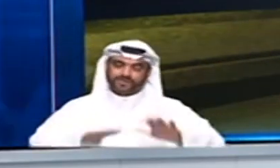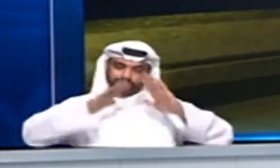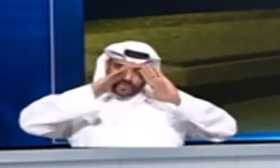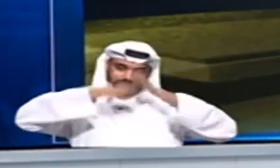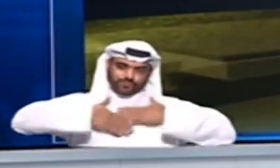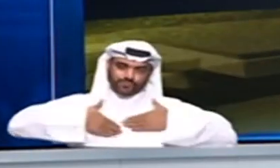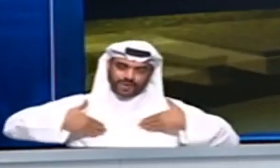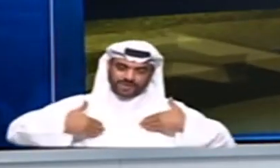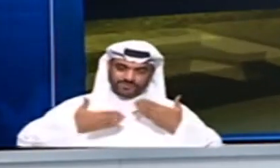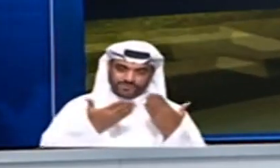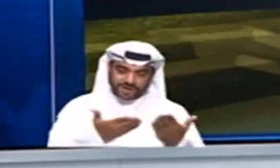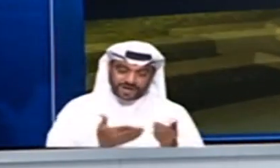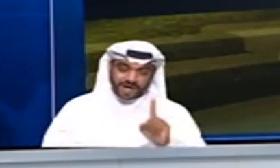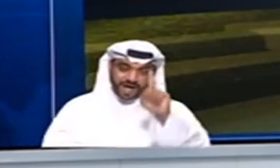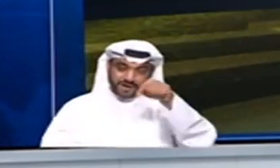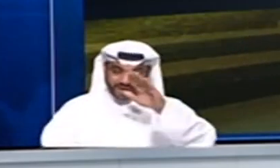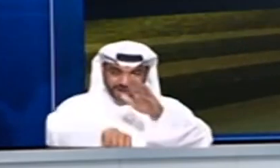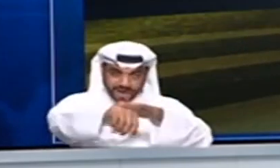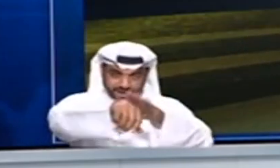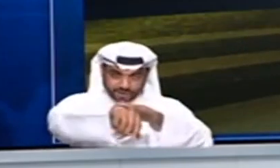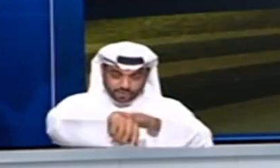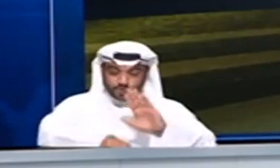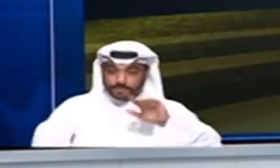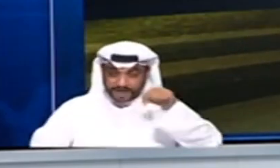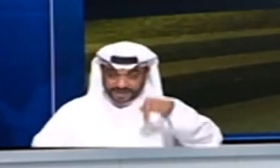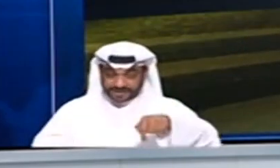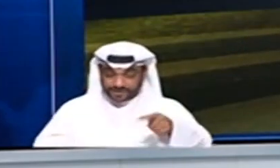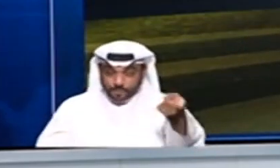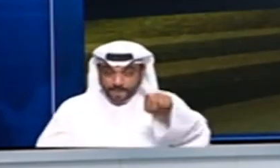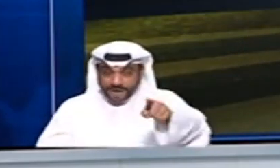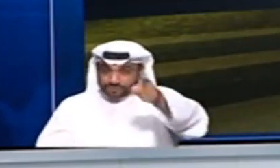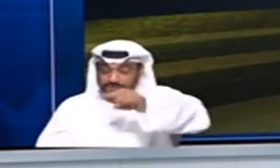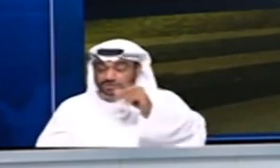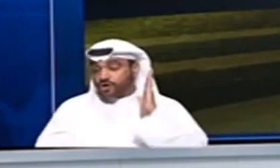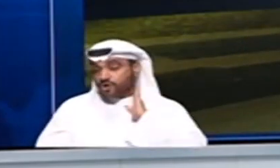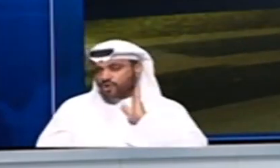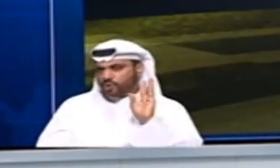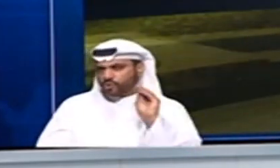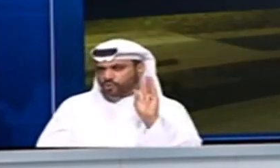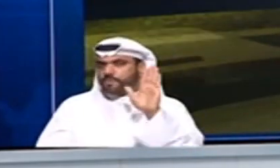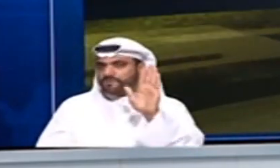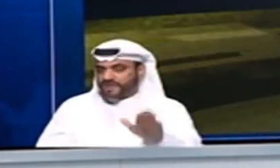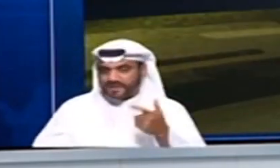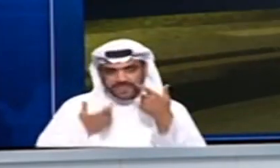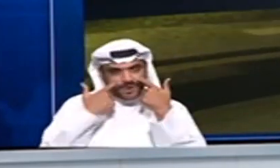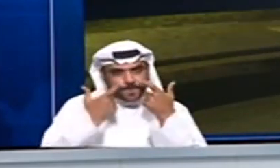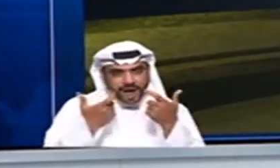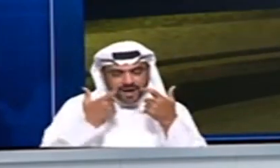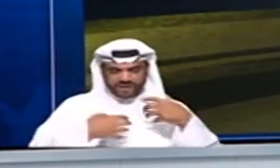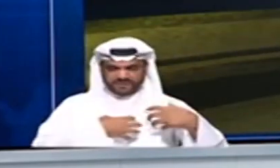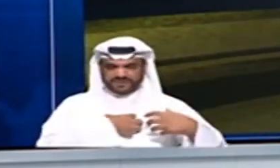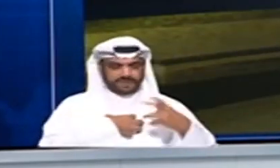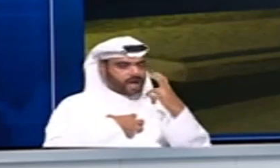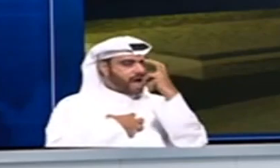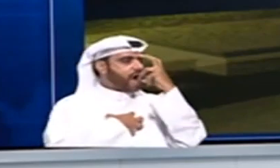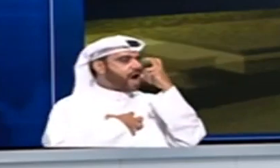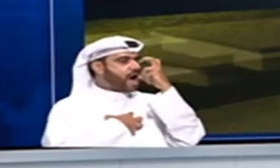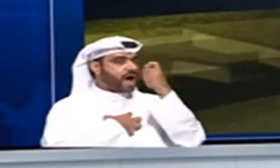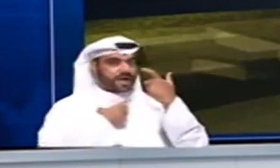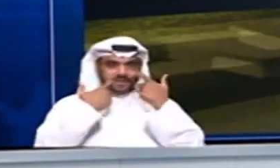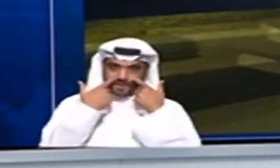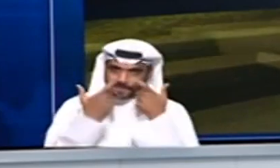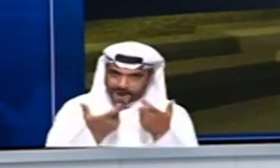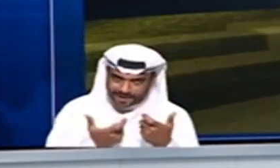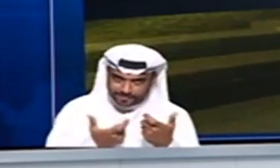الإحساس بالرطوبة راح يستمر ويانا لعدة أيام، ونسب الرطوبة متفاوتة من منطقة إلى أخرى، وتراجع في